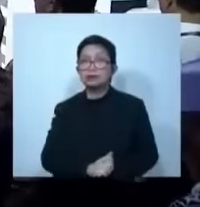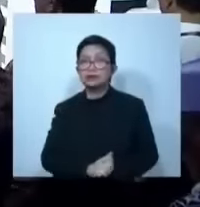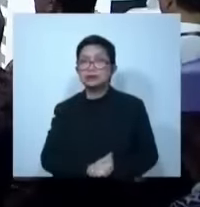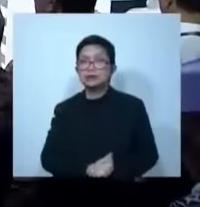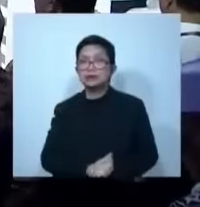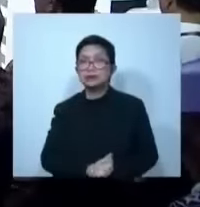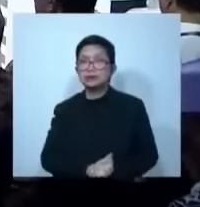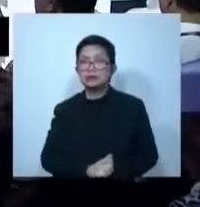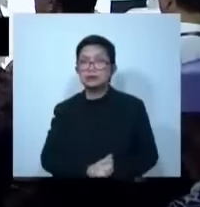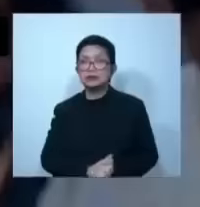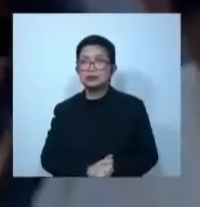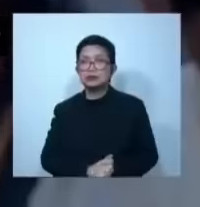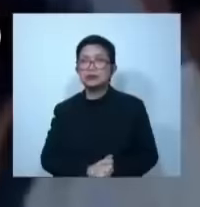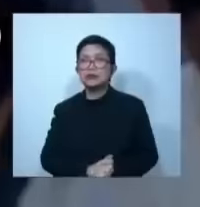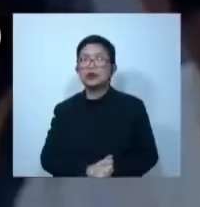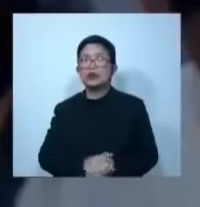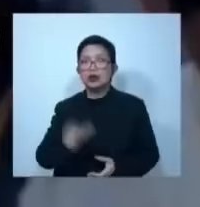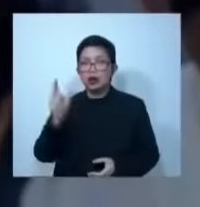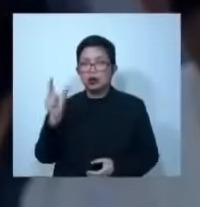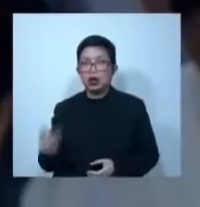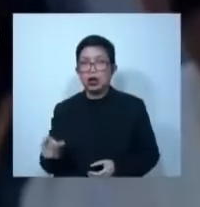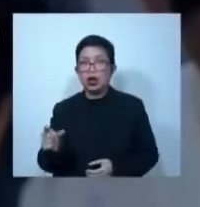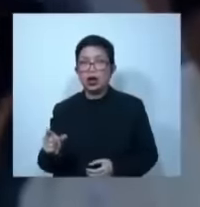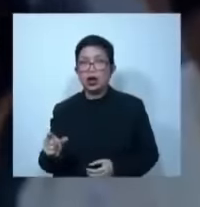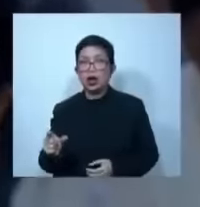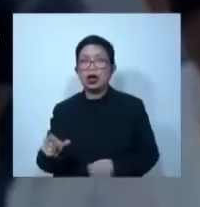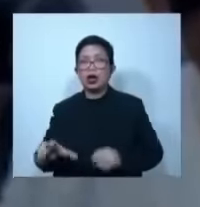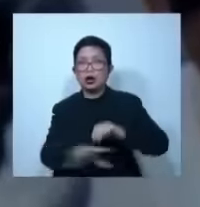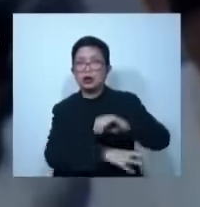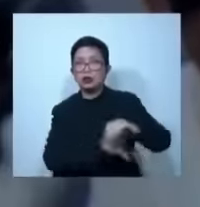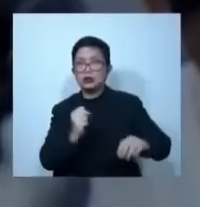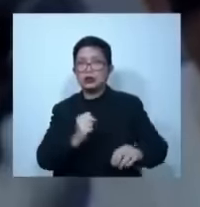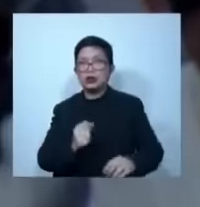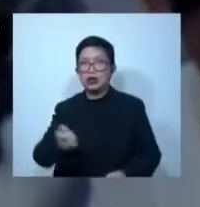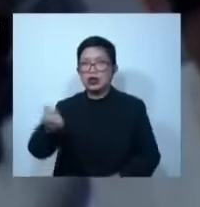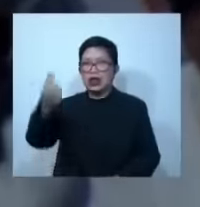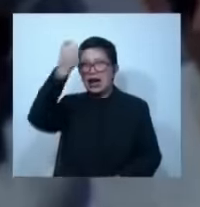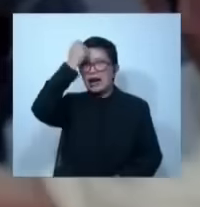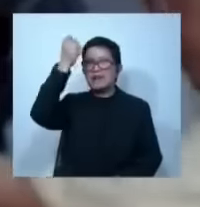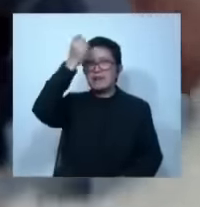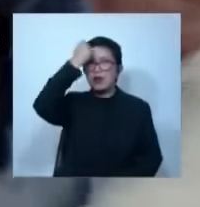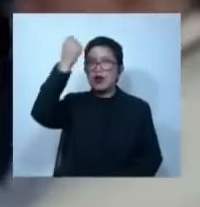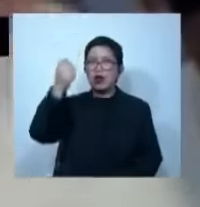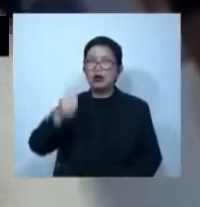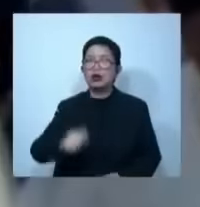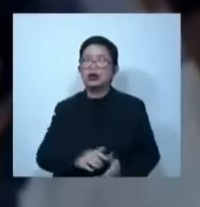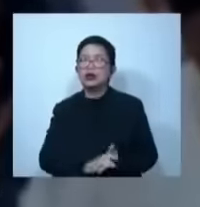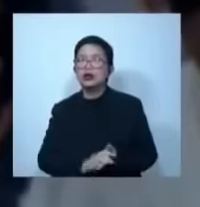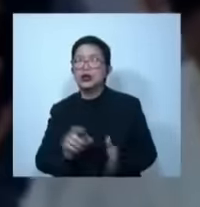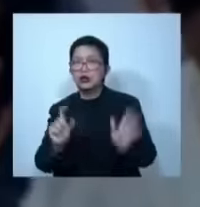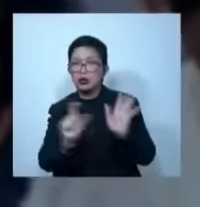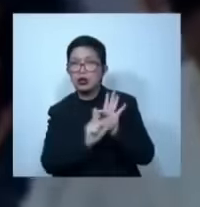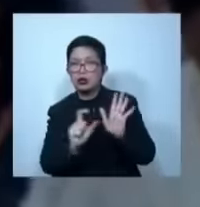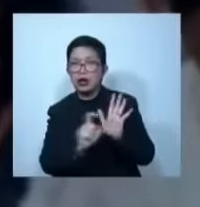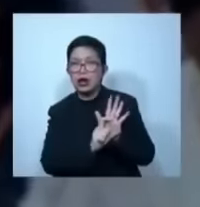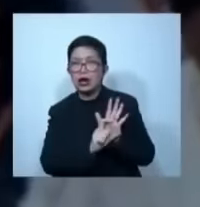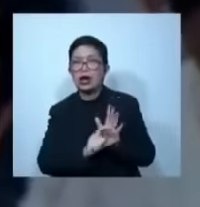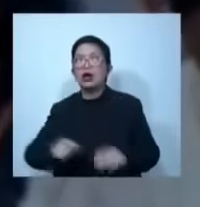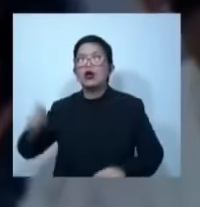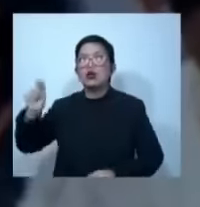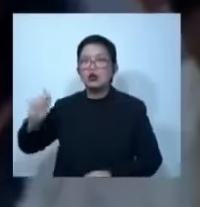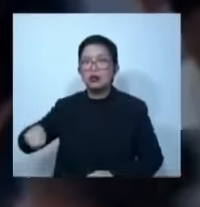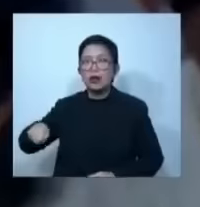sekarang. Koruptor dijerakan dengan undang-undang perampasan aset disahkan dan hukumannya